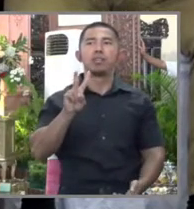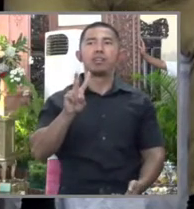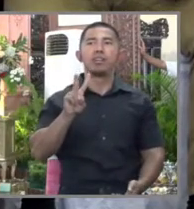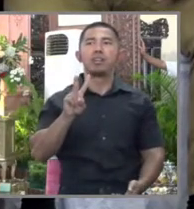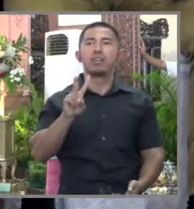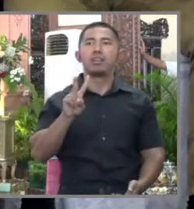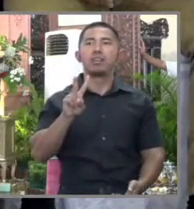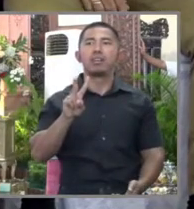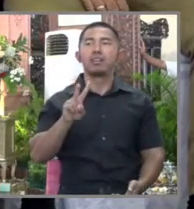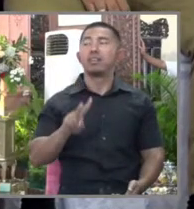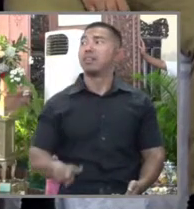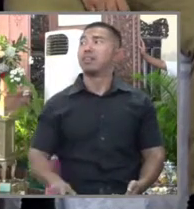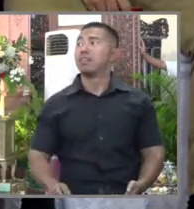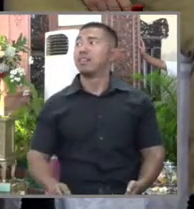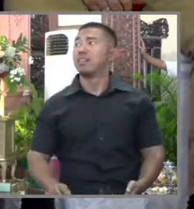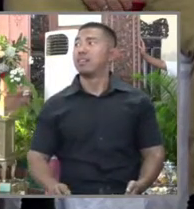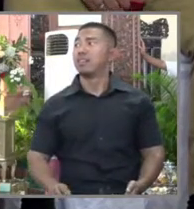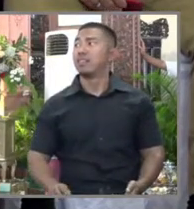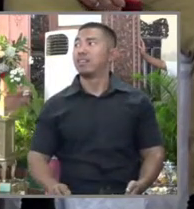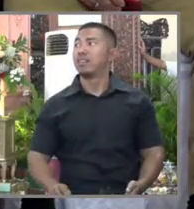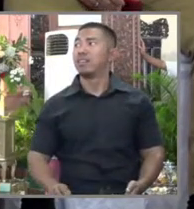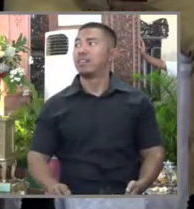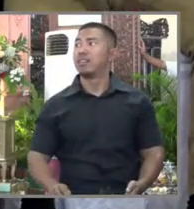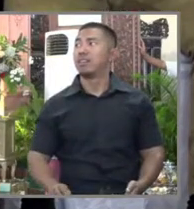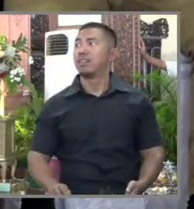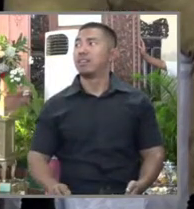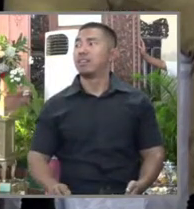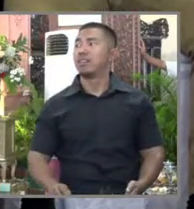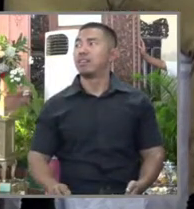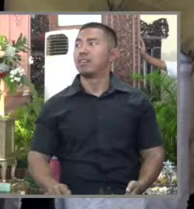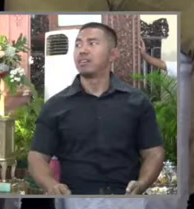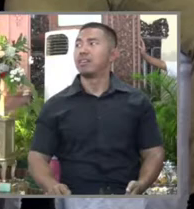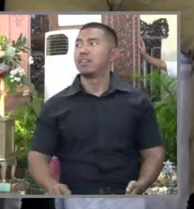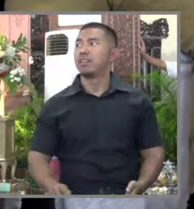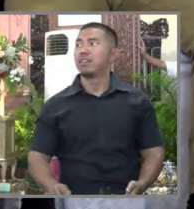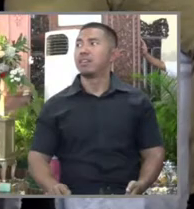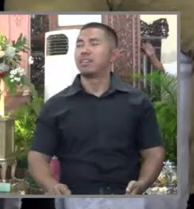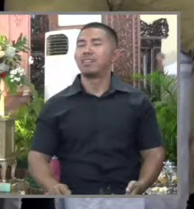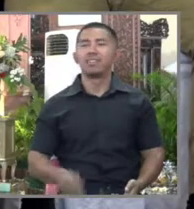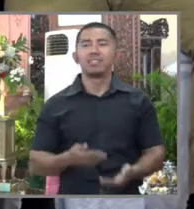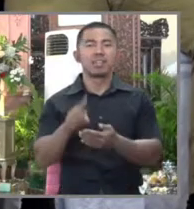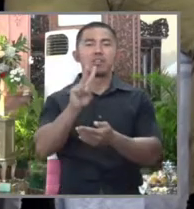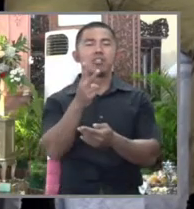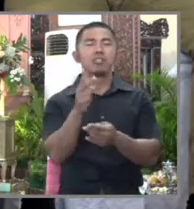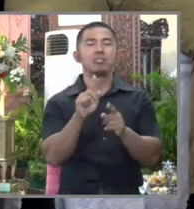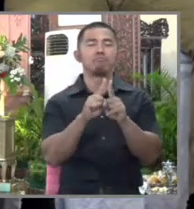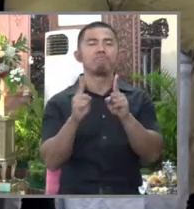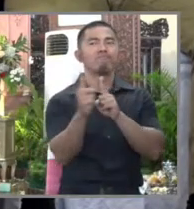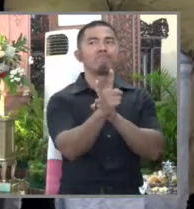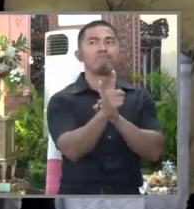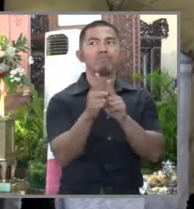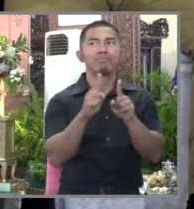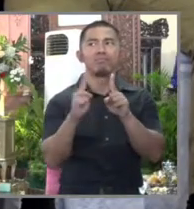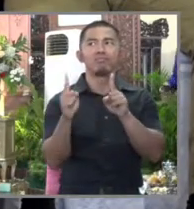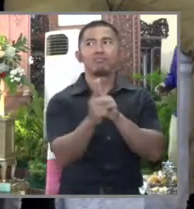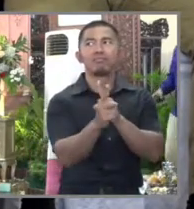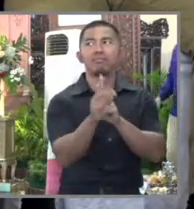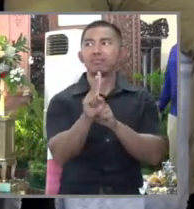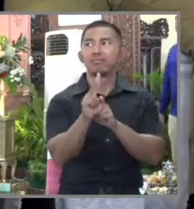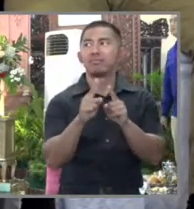Anda. Anda harus membagi salah satu. Bagaimana cara membagi? Sini ke depan, dua-duanya. Nah, ini belajar